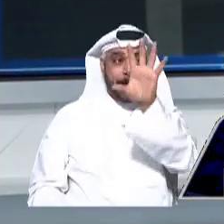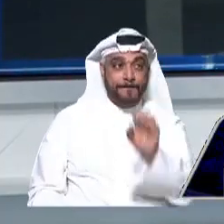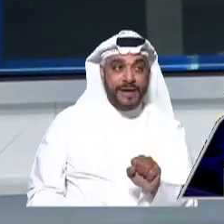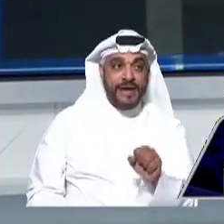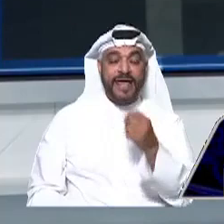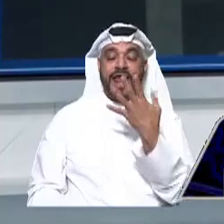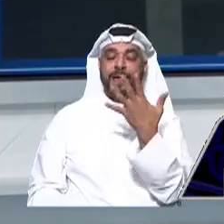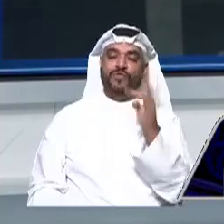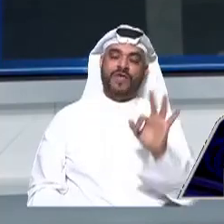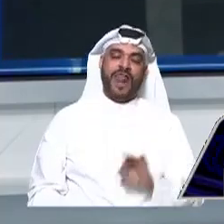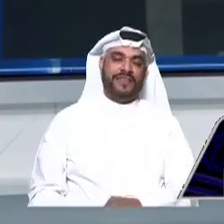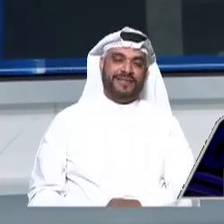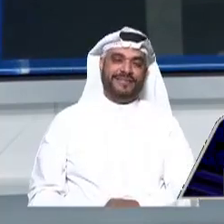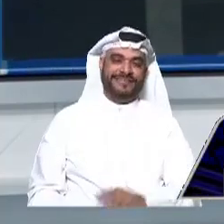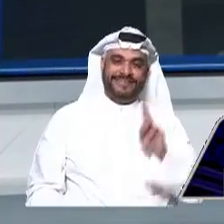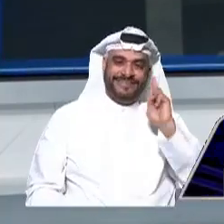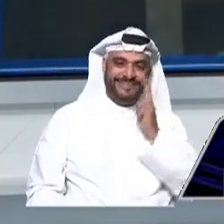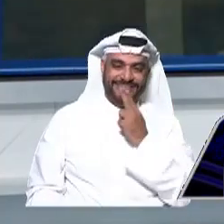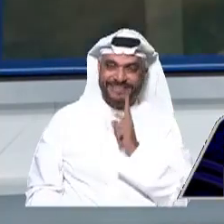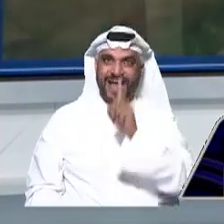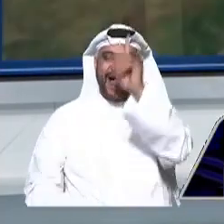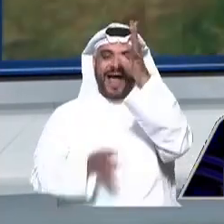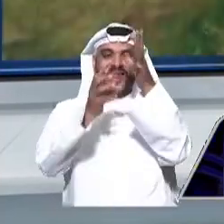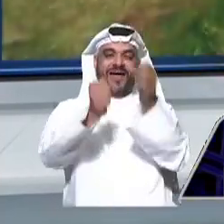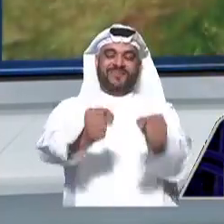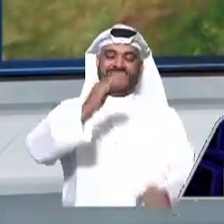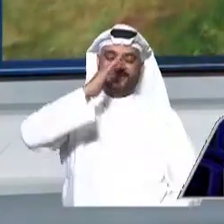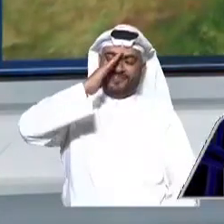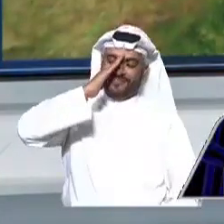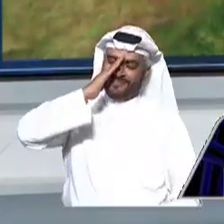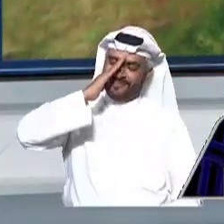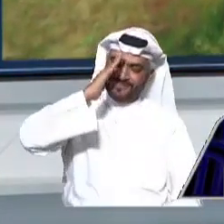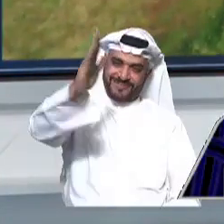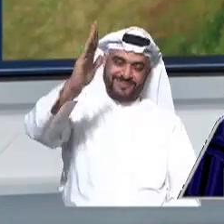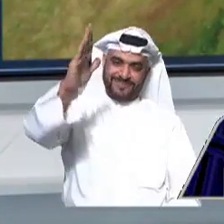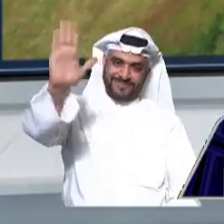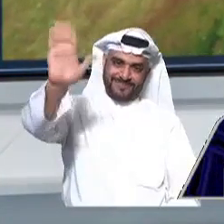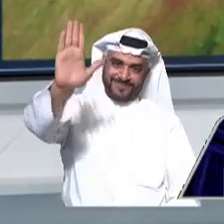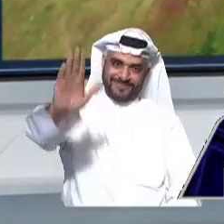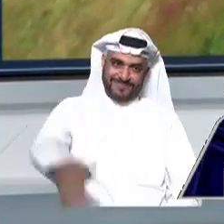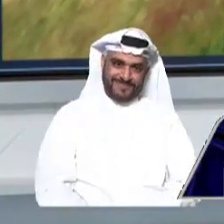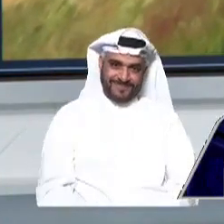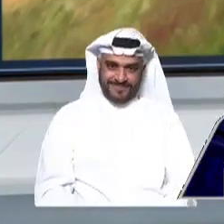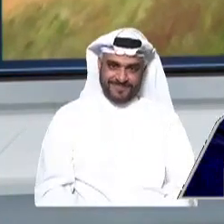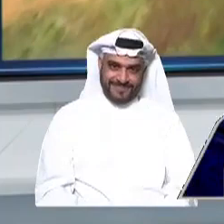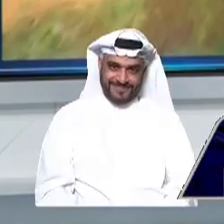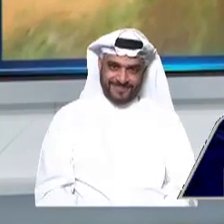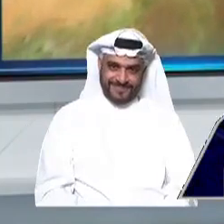تنتهي نشرتنا الجوية، نترككم مع جولة مع درجات الحرارة والطقس المتوقع حول العالم.